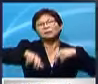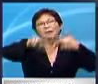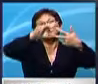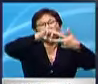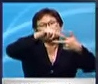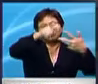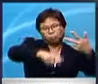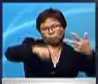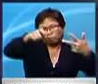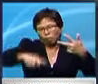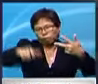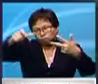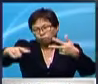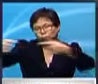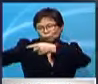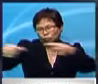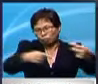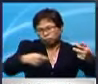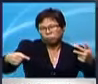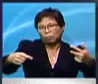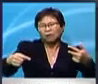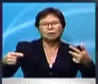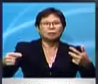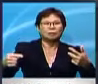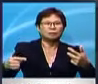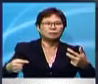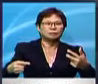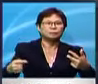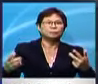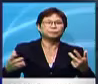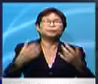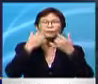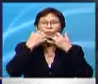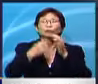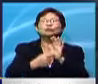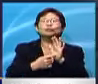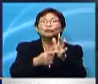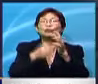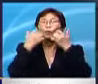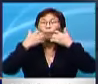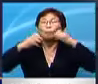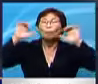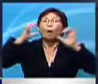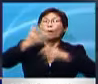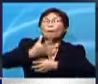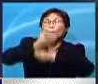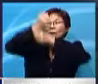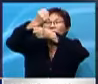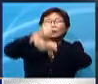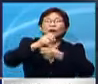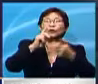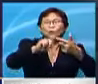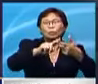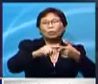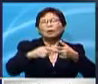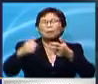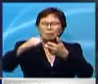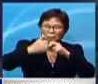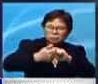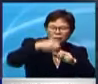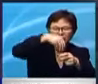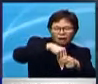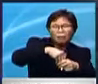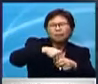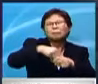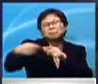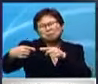sebenarnya memencilkan prestasi ataupun kebolehan mereka untuk menang yang keduanya sayaasakan pergesiran dalaman juga